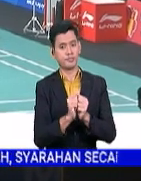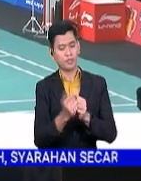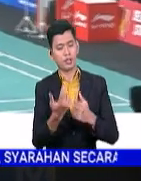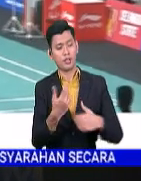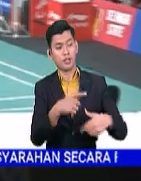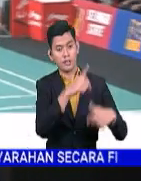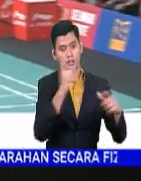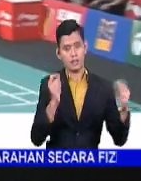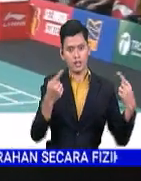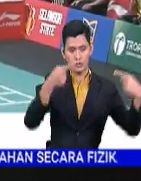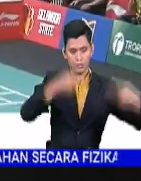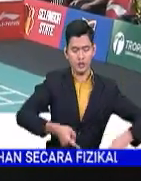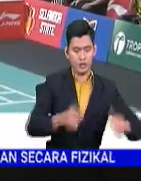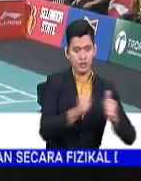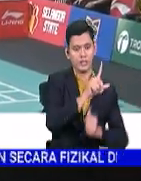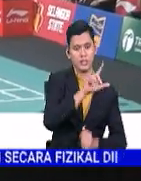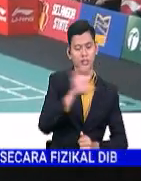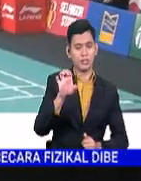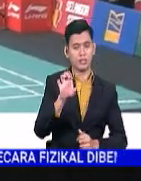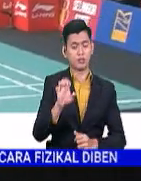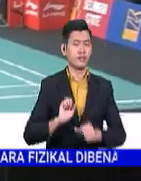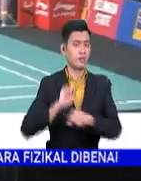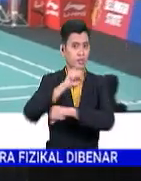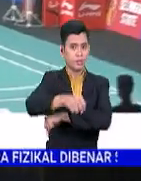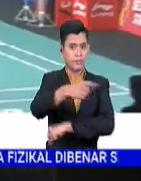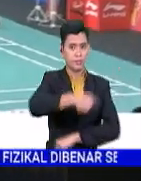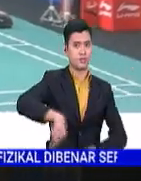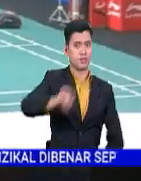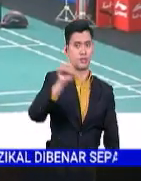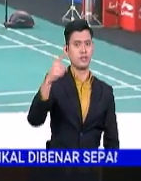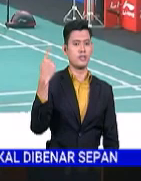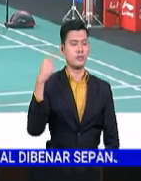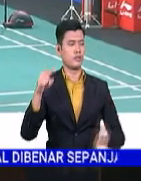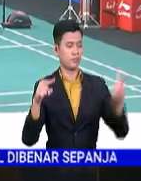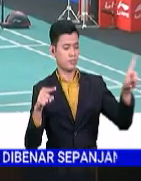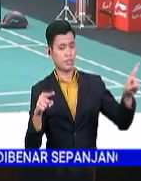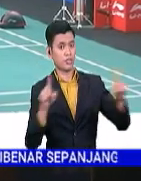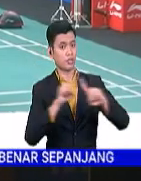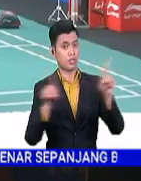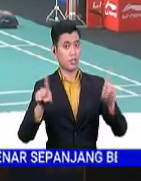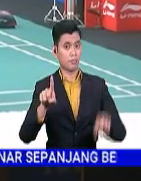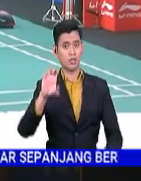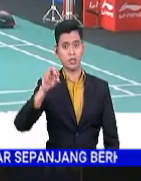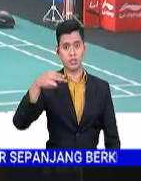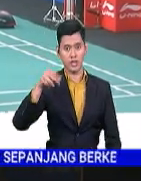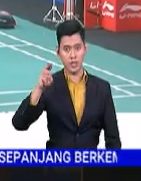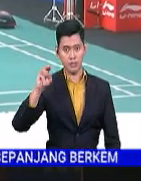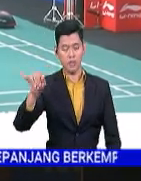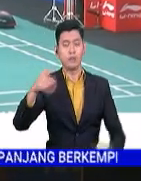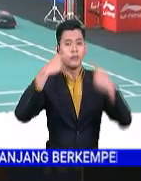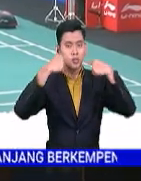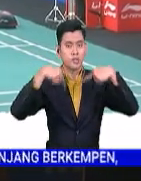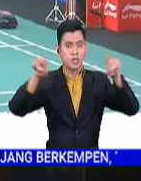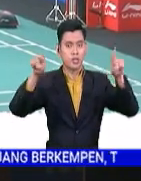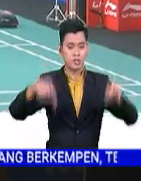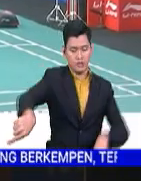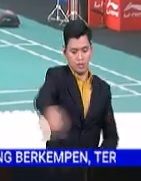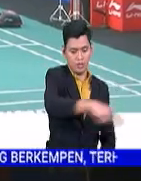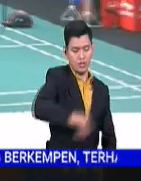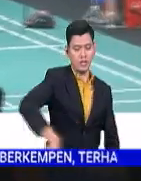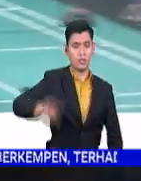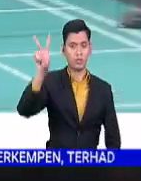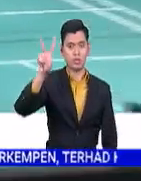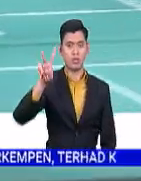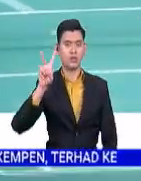kepada decisions meskipun tewas 1121 namun Siti Nur suhaeni bergaya bangkit menangsi